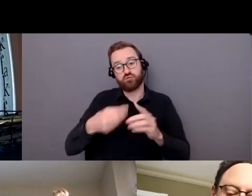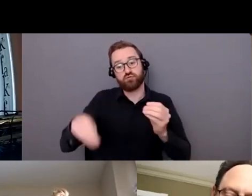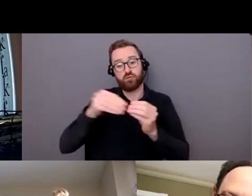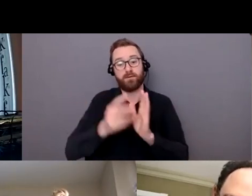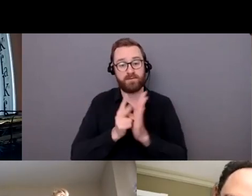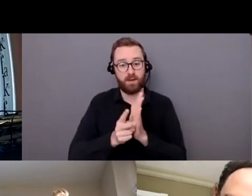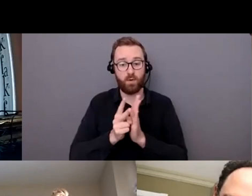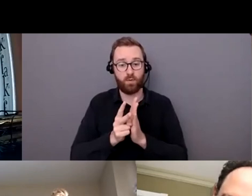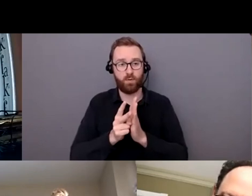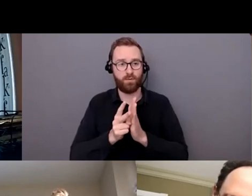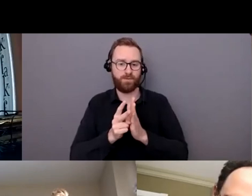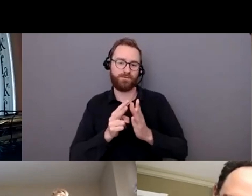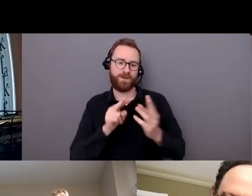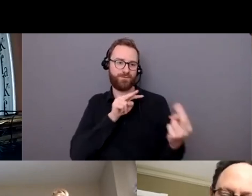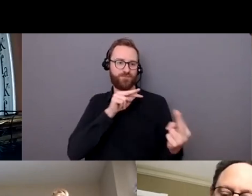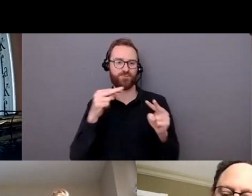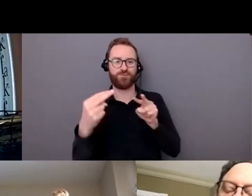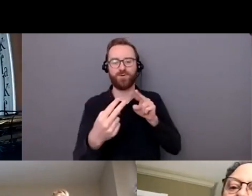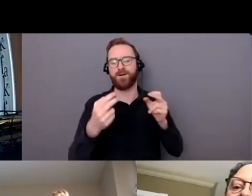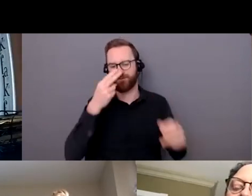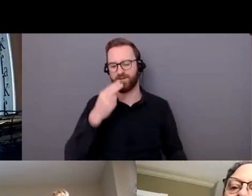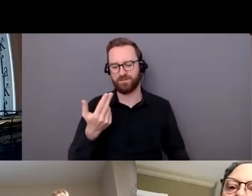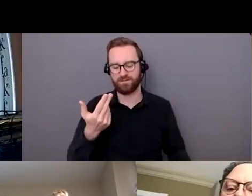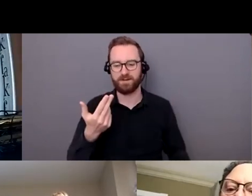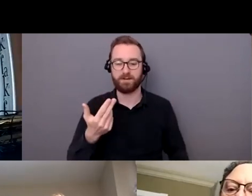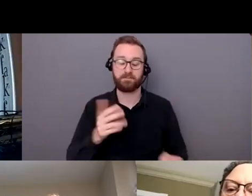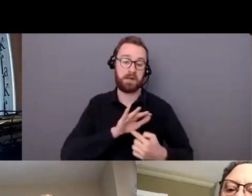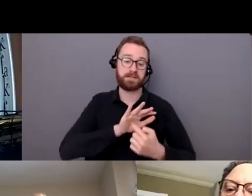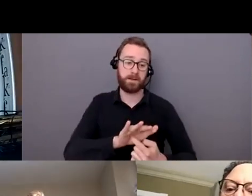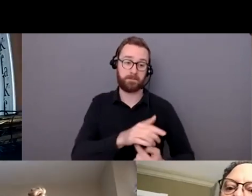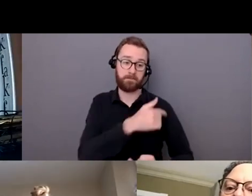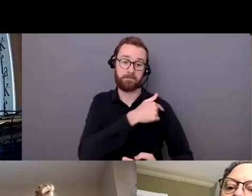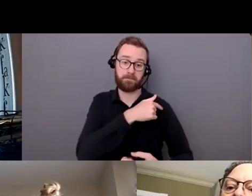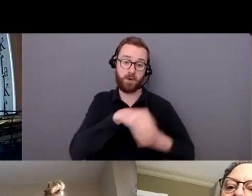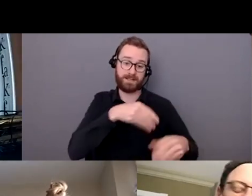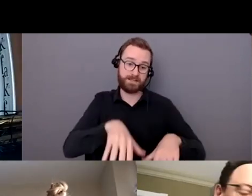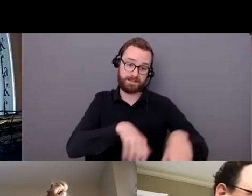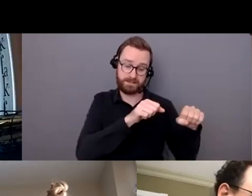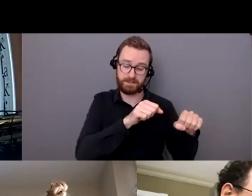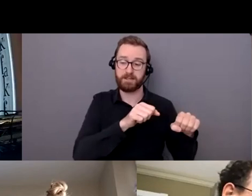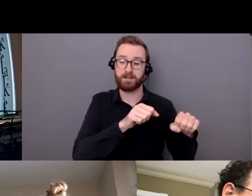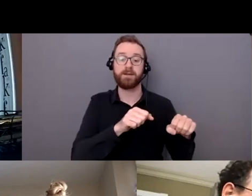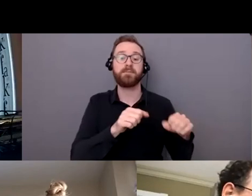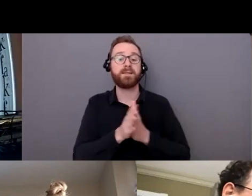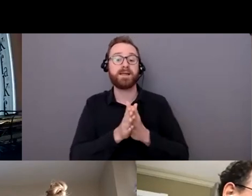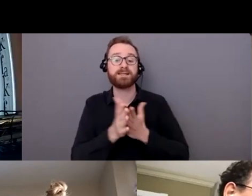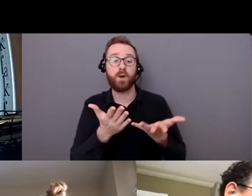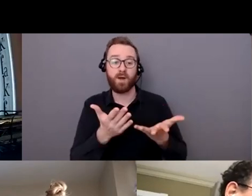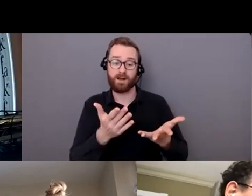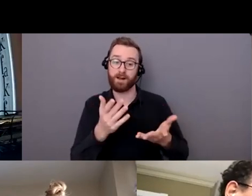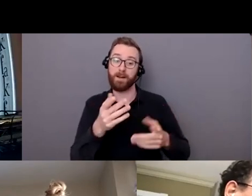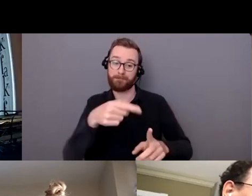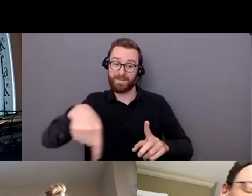un peu. Ça, c'en est un exemple que nous, on a organisé. Mais ce qui est intéressant aussi, c'est que nos gens ont choisi d'organiser des